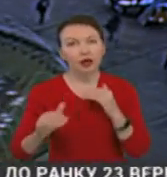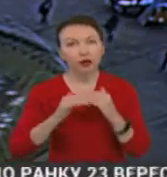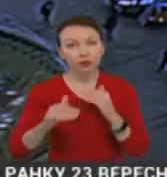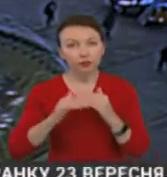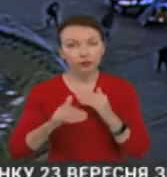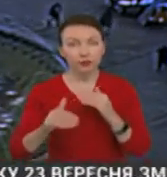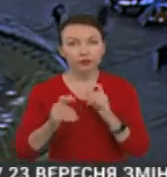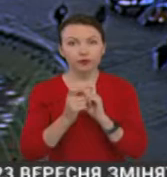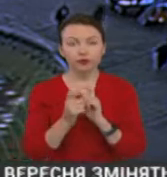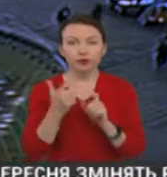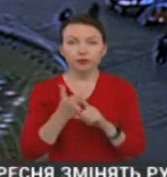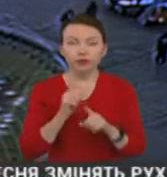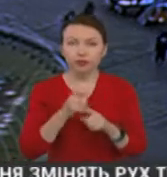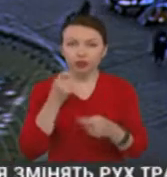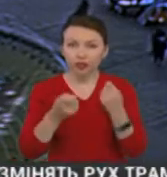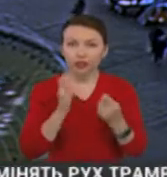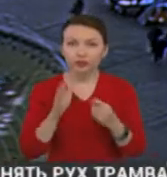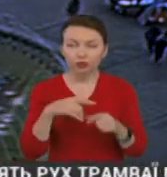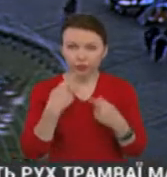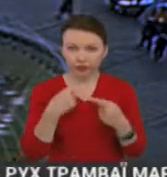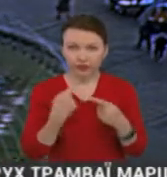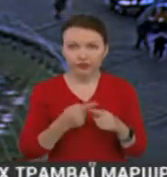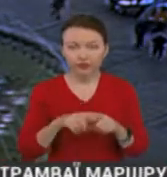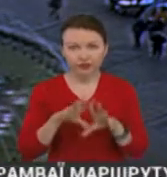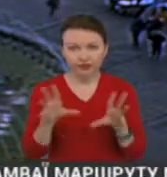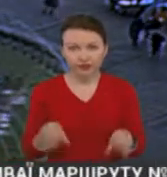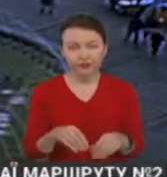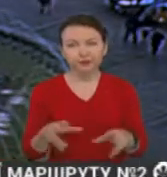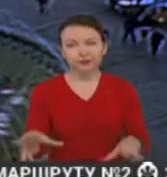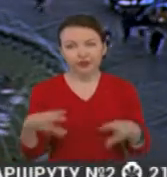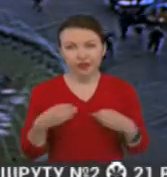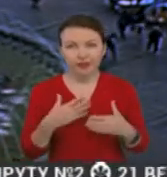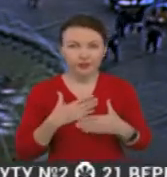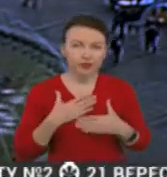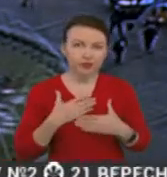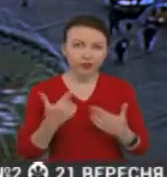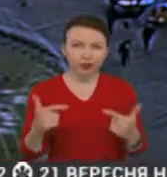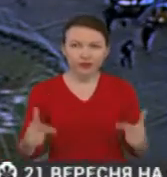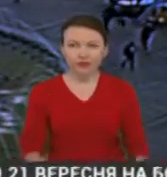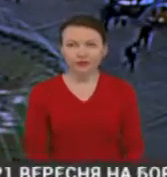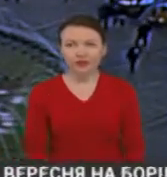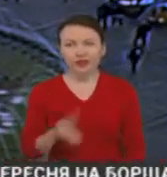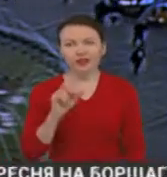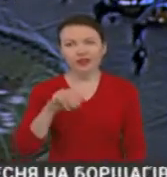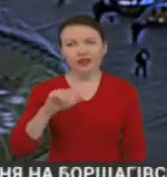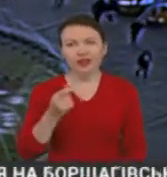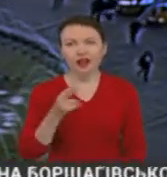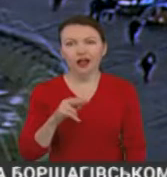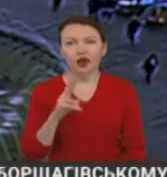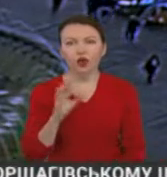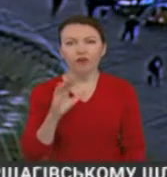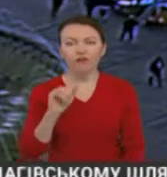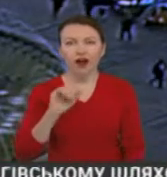бою. Більш докладно ми зараз будемо говорити про це все у студії разом з нашими гостями. Наталія Коваль, генеральний директор